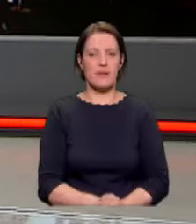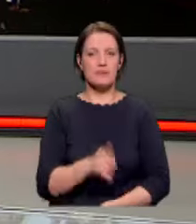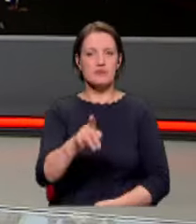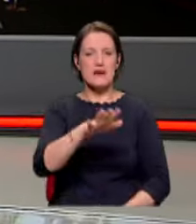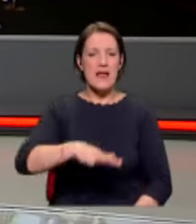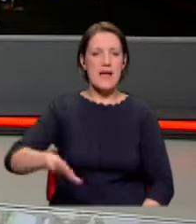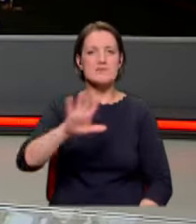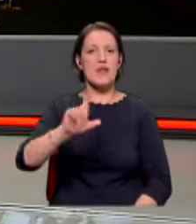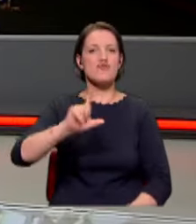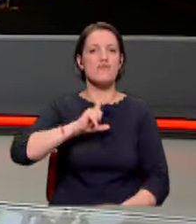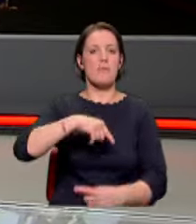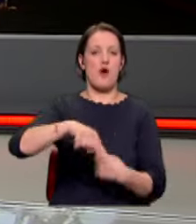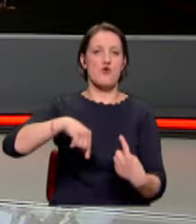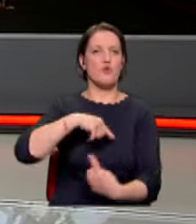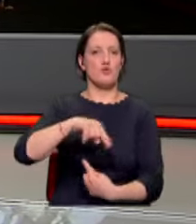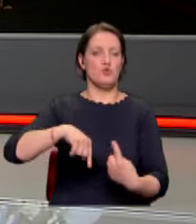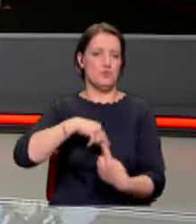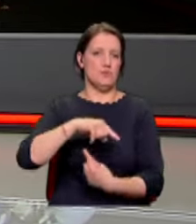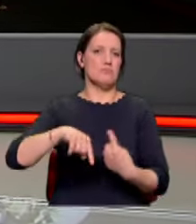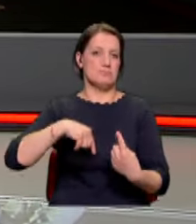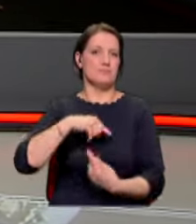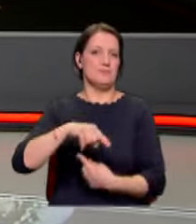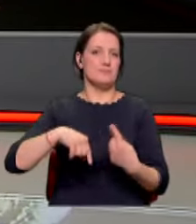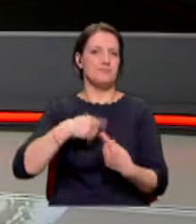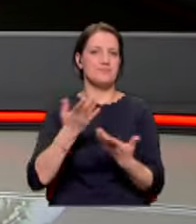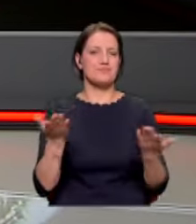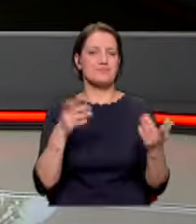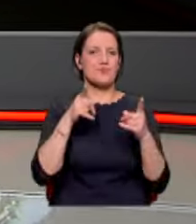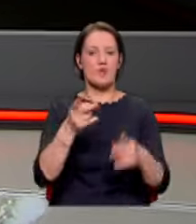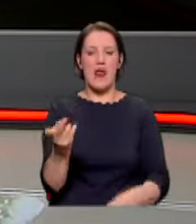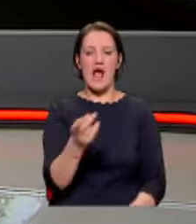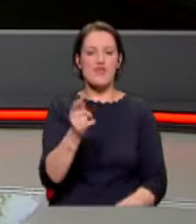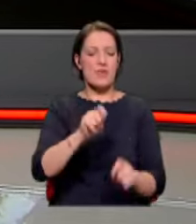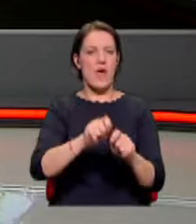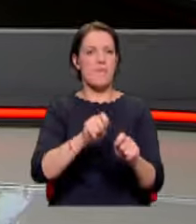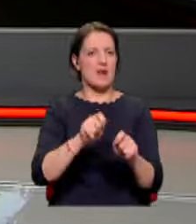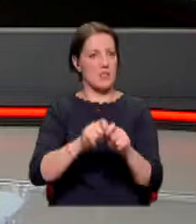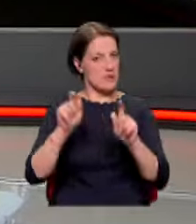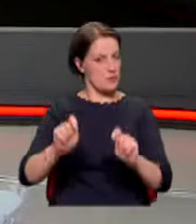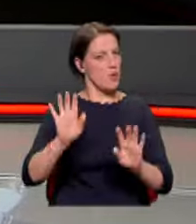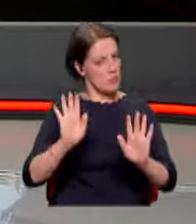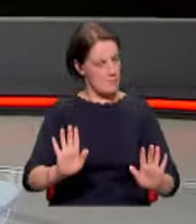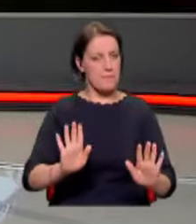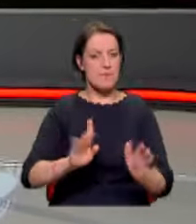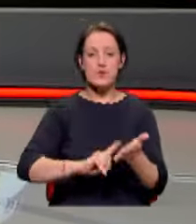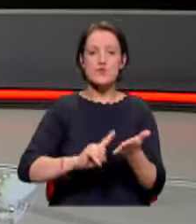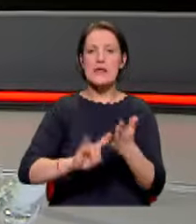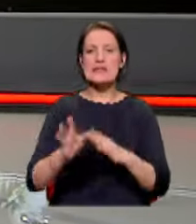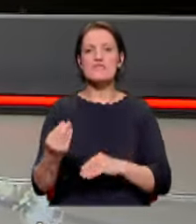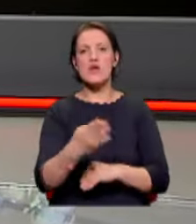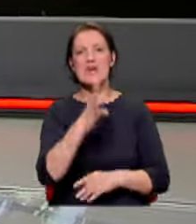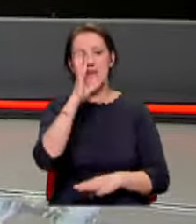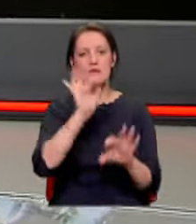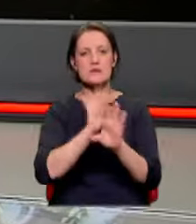Bunların hepsine cevap arıyoruz. Evet, onlar kaçak bir tadilat yapıyorlarmış. Tamam. Ruhsatı nasıl veriliyor? Hiç